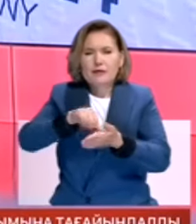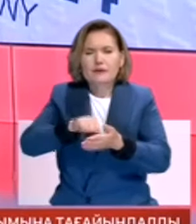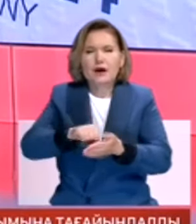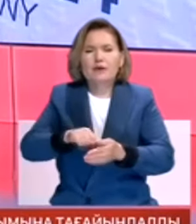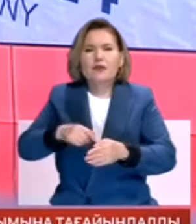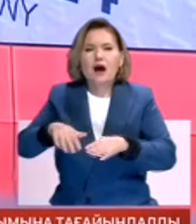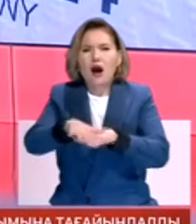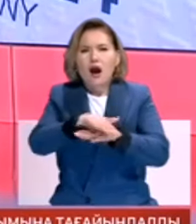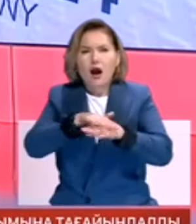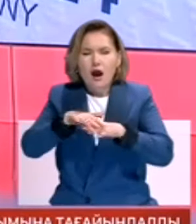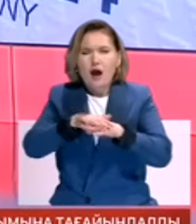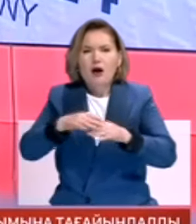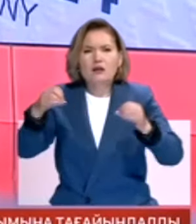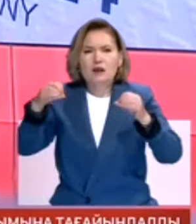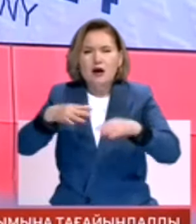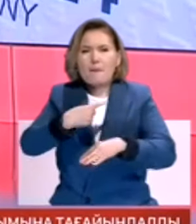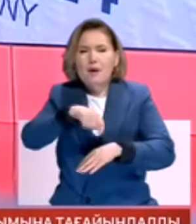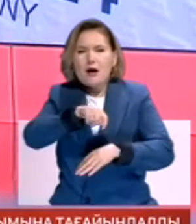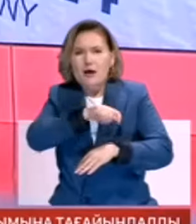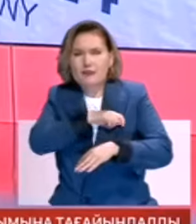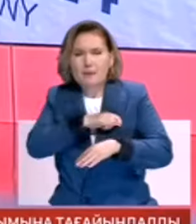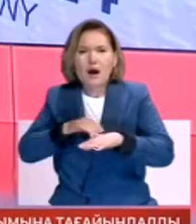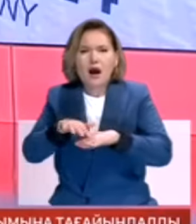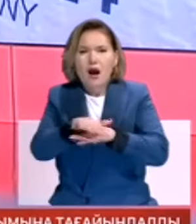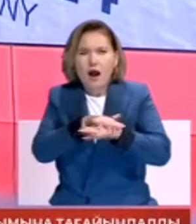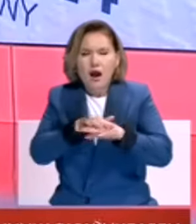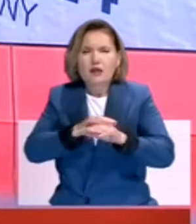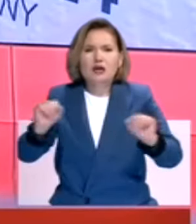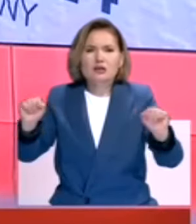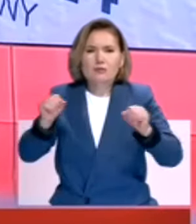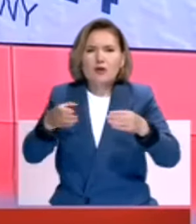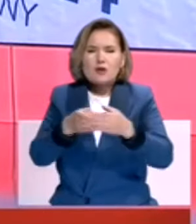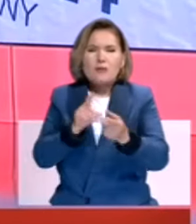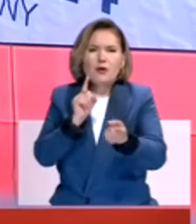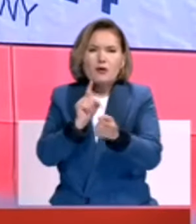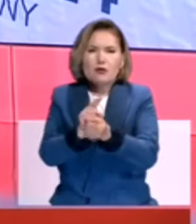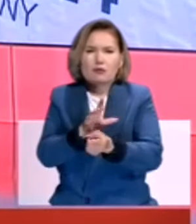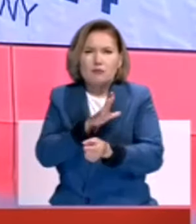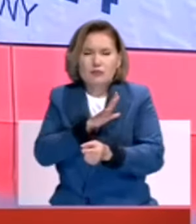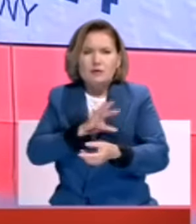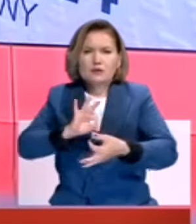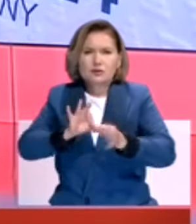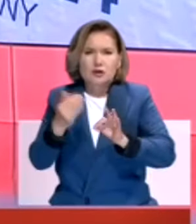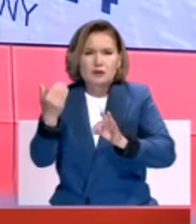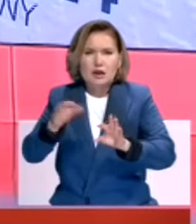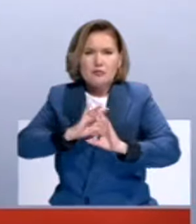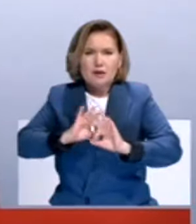Мадрид жұртшылығы ұлттық команданы қалай қарсы алды? Арстан Рысбек жалғастырады.